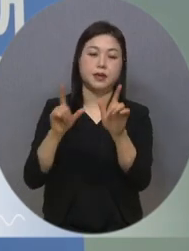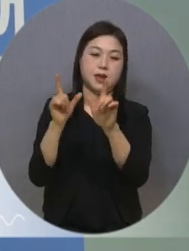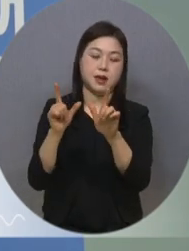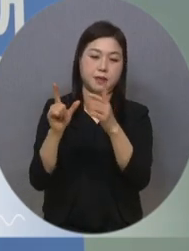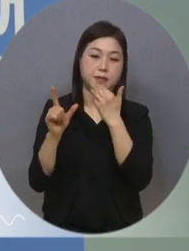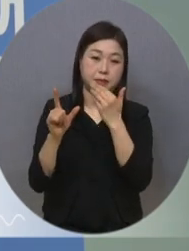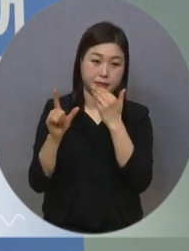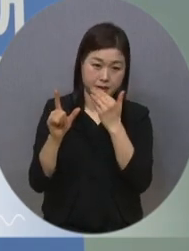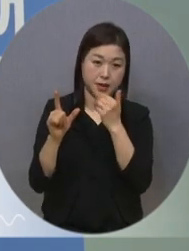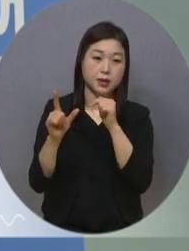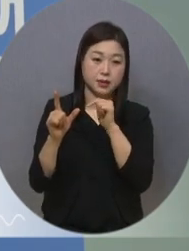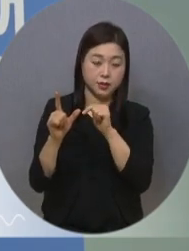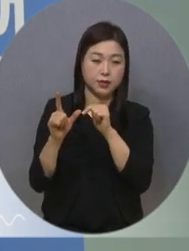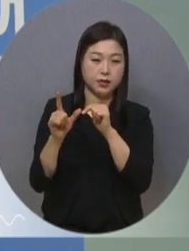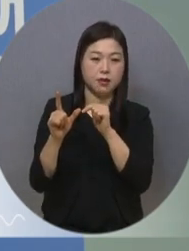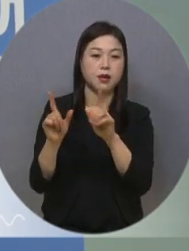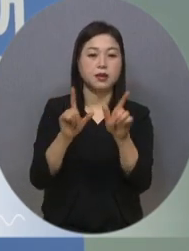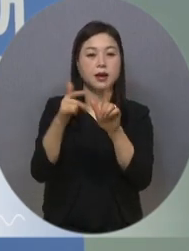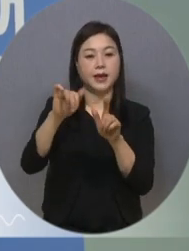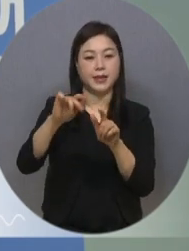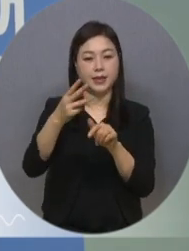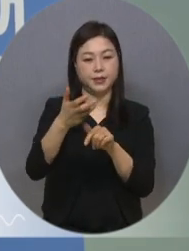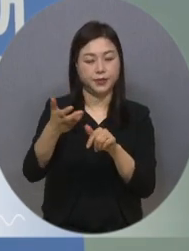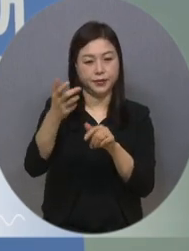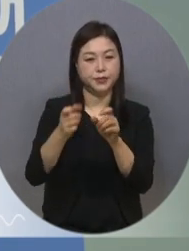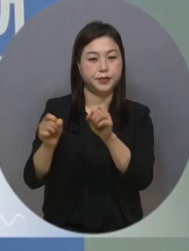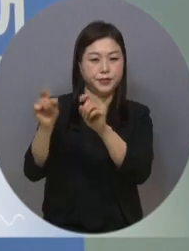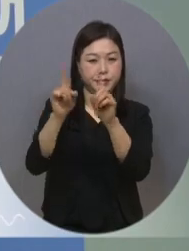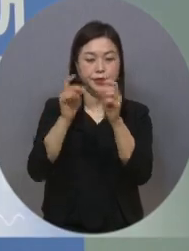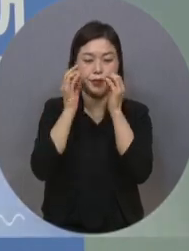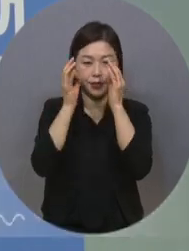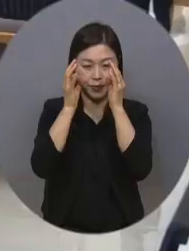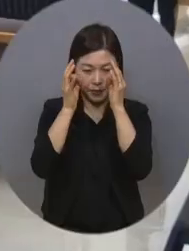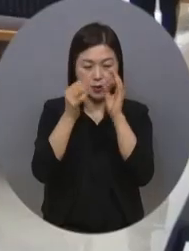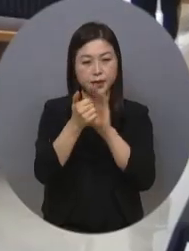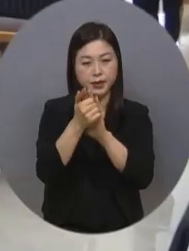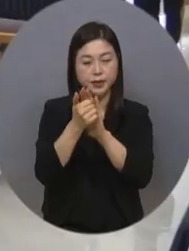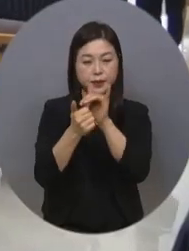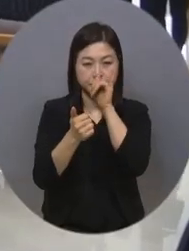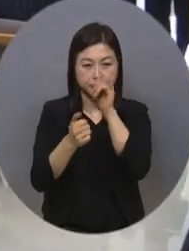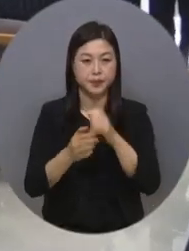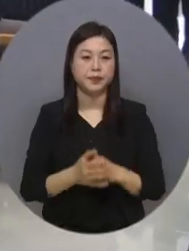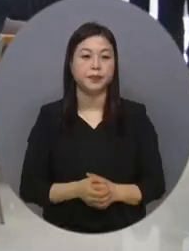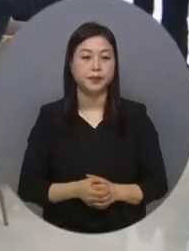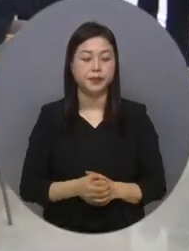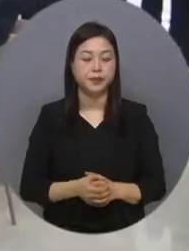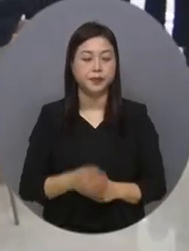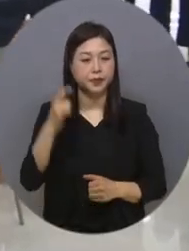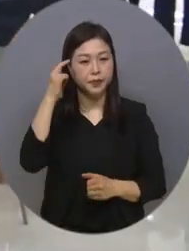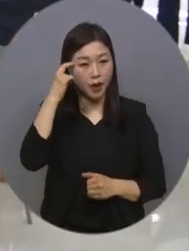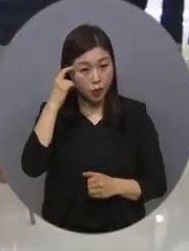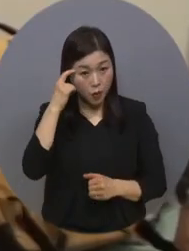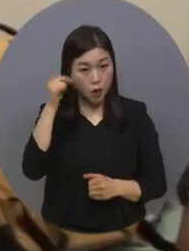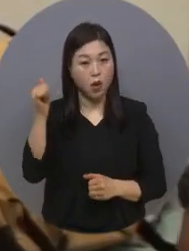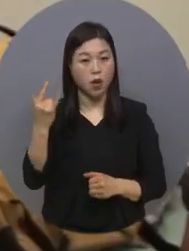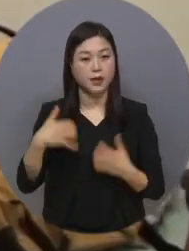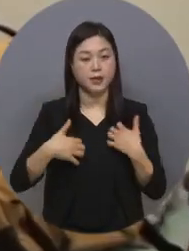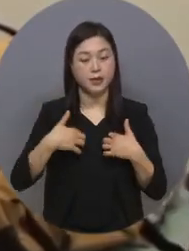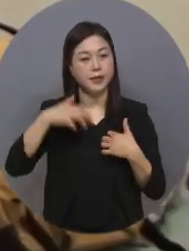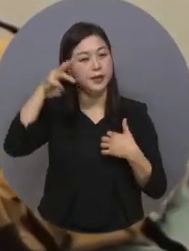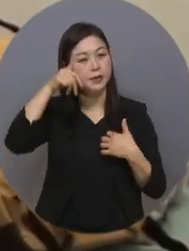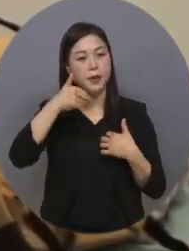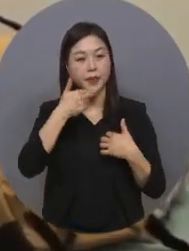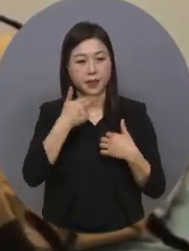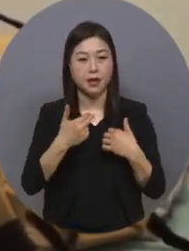노후를 좀 살 수 있도록 삶의 질을 좀 회복시키도록 그렇게 노력하려고 합니다. 뇌가 즐거우면 치매는 없다를 목표로